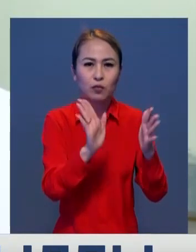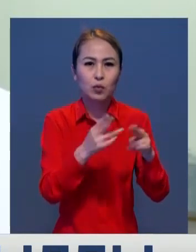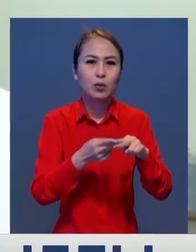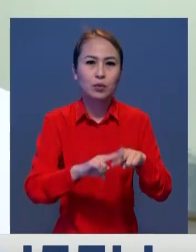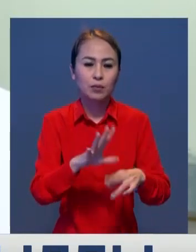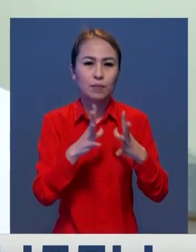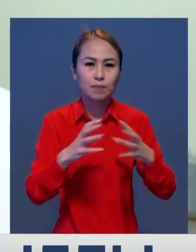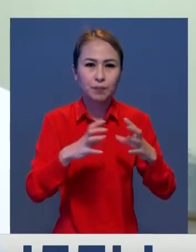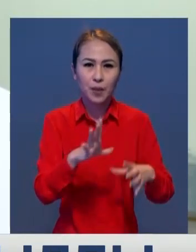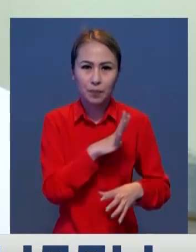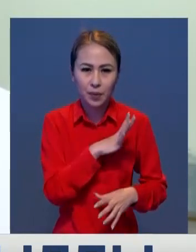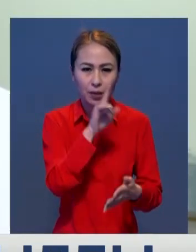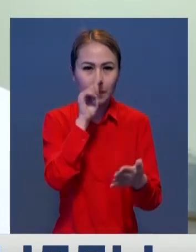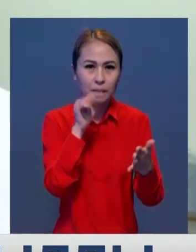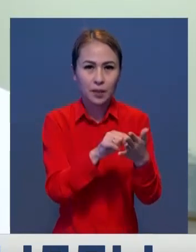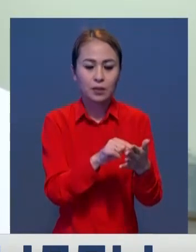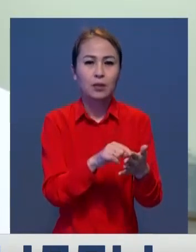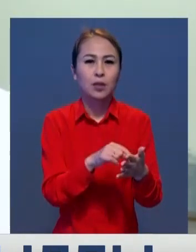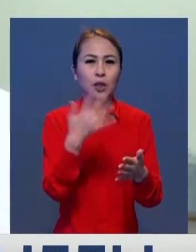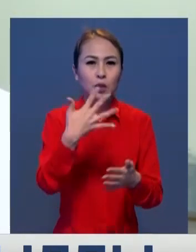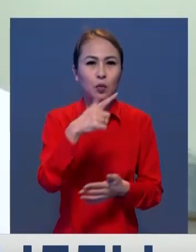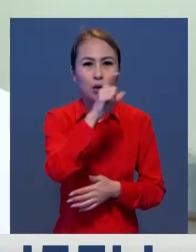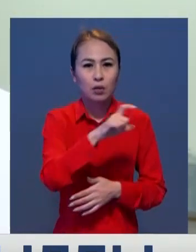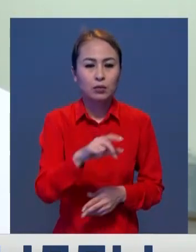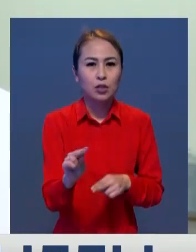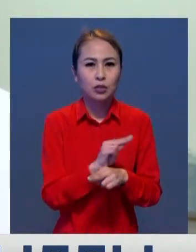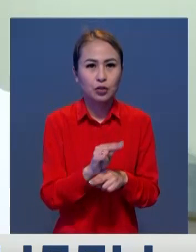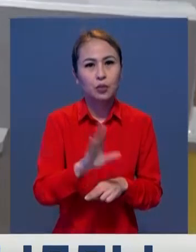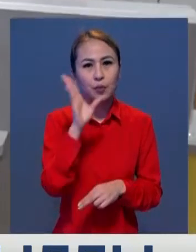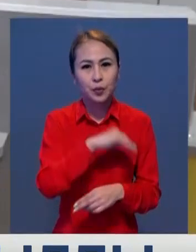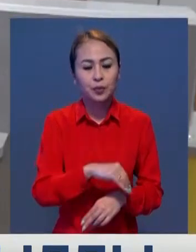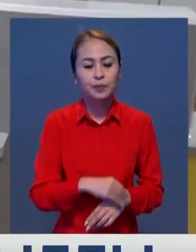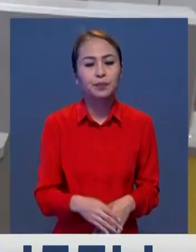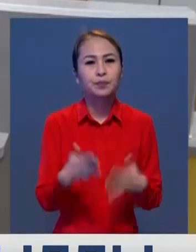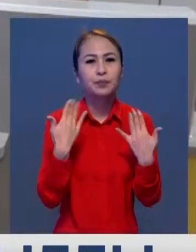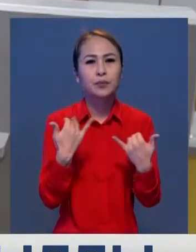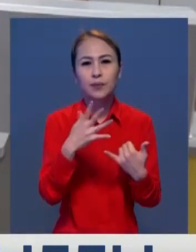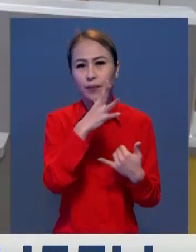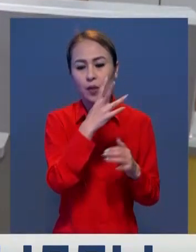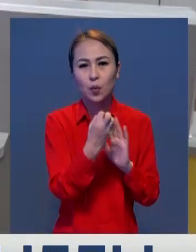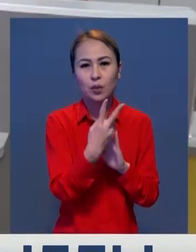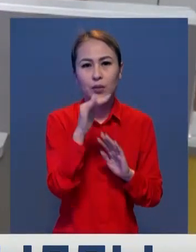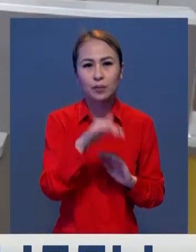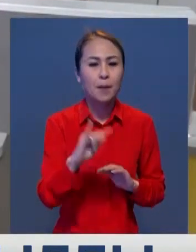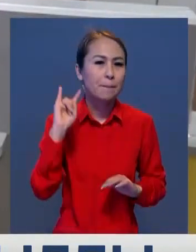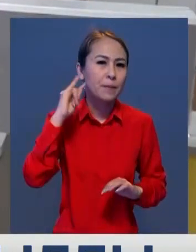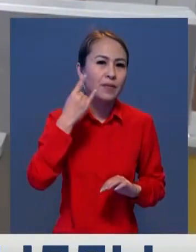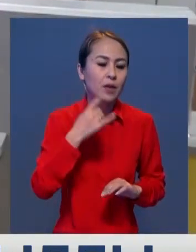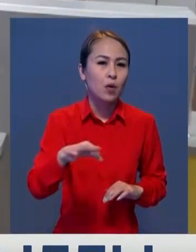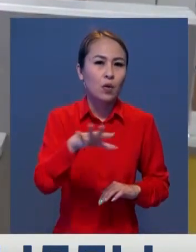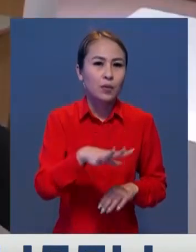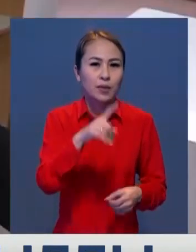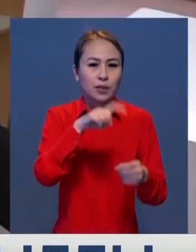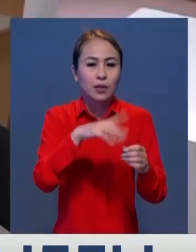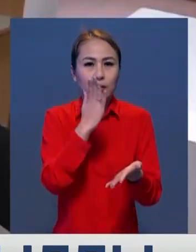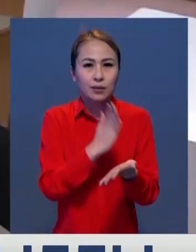Үдеткіш арқылы тәулігіне 50 науқасты емдеуге мүмкіндігіміз бар. Бүгінгі таңда 12 мыңға жоқ павлодарлық диспансерлік